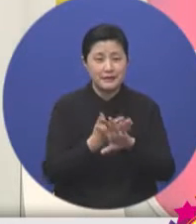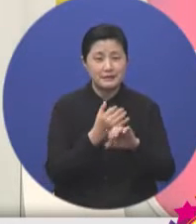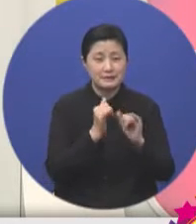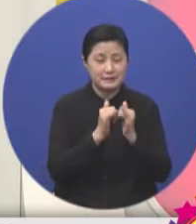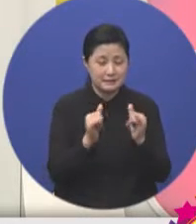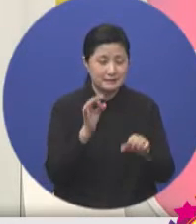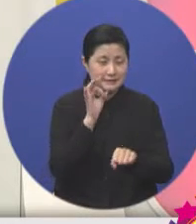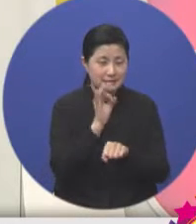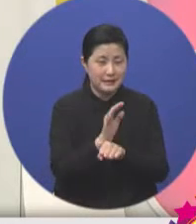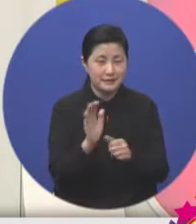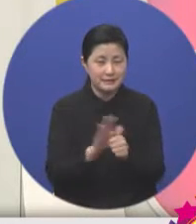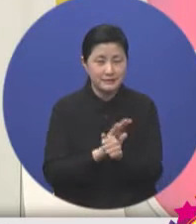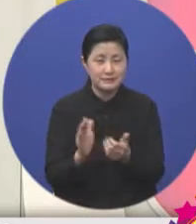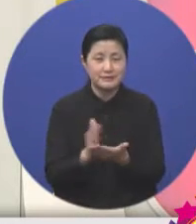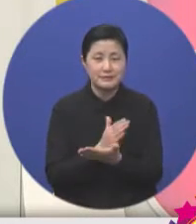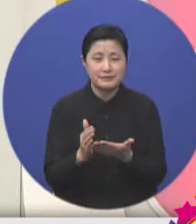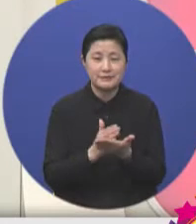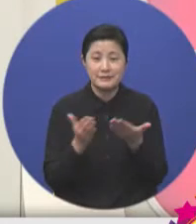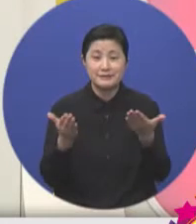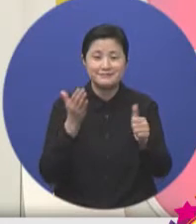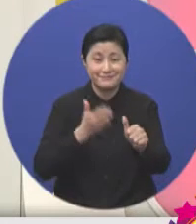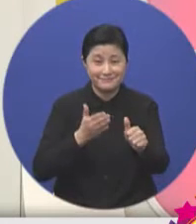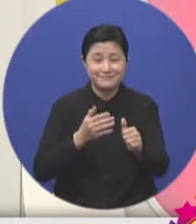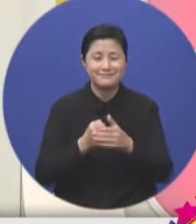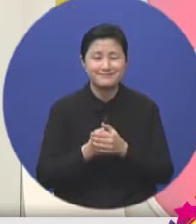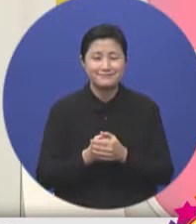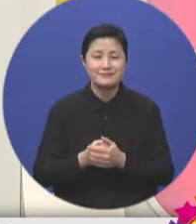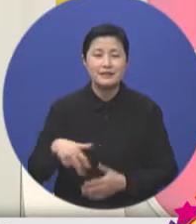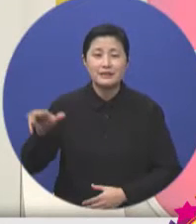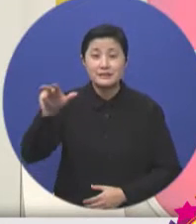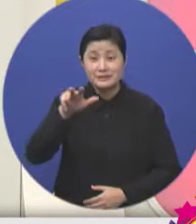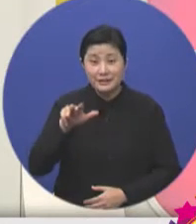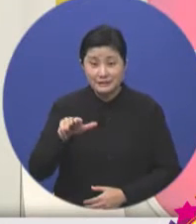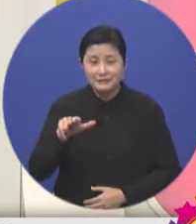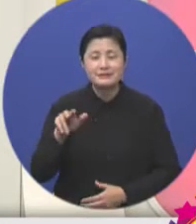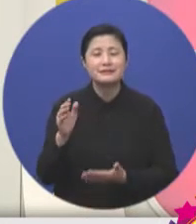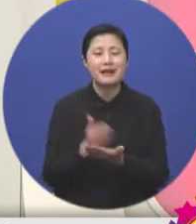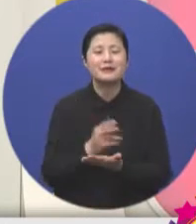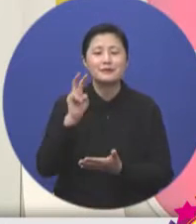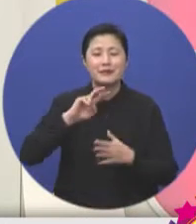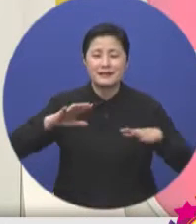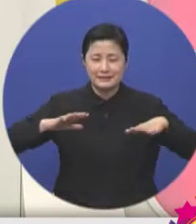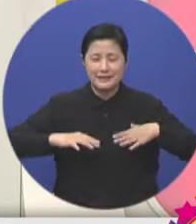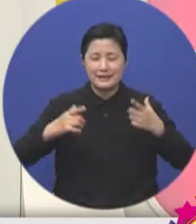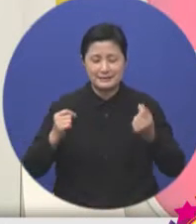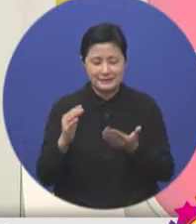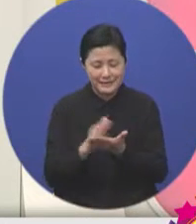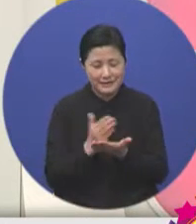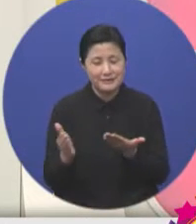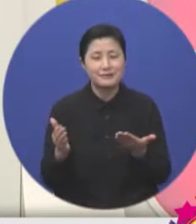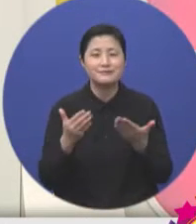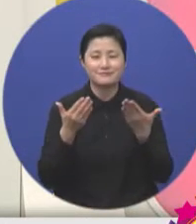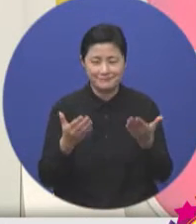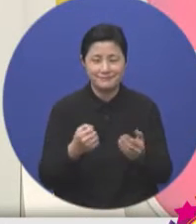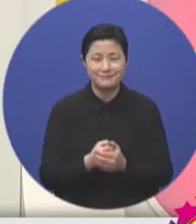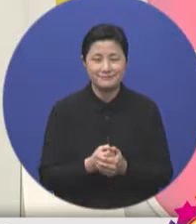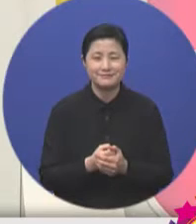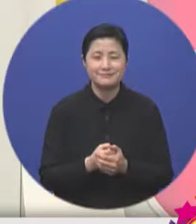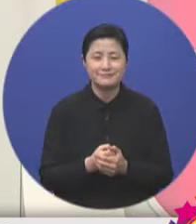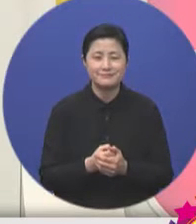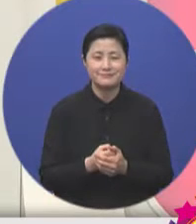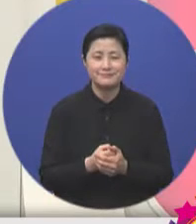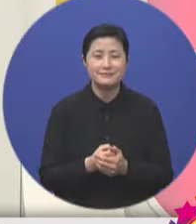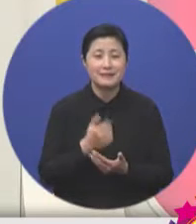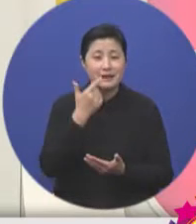뭐 사서 이렇게 돈을 나누세요. 예. 전국 나눔 노래자랑처럼 나누세요. 나눔 노래자랑 뭐 계속 안 합니까? 예.